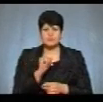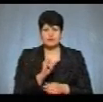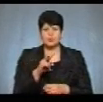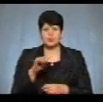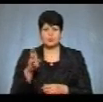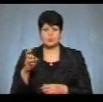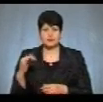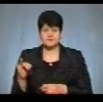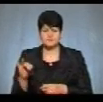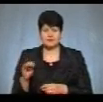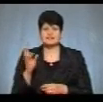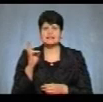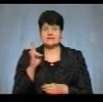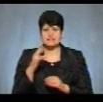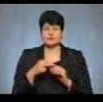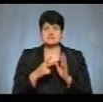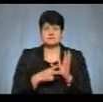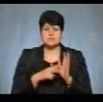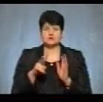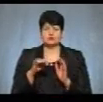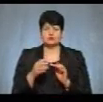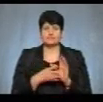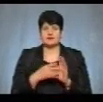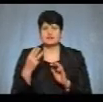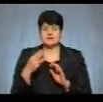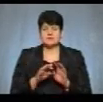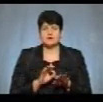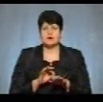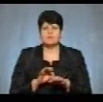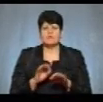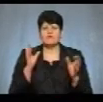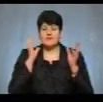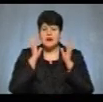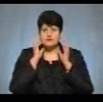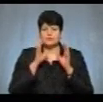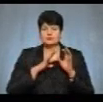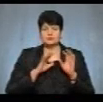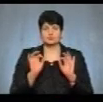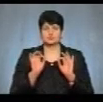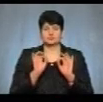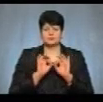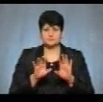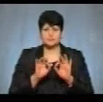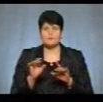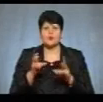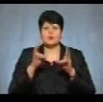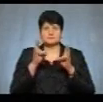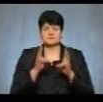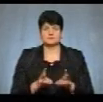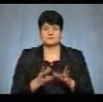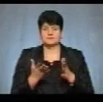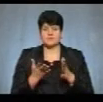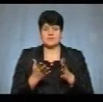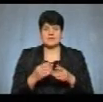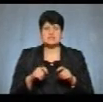Любий. В неділю 17 лютого о 9:30 в ефірі проводового радіо прозвучало сповіщення про радіаційну небезпеку. Збій